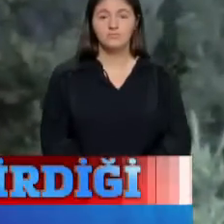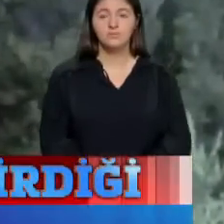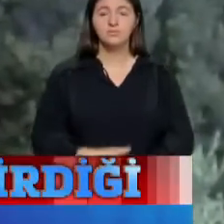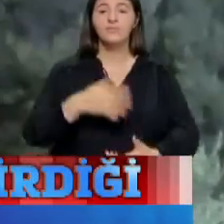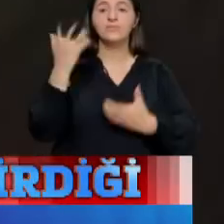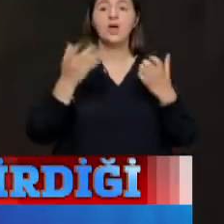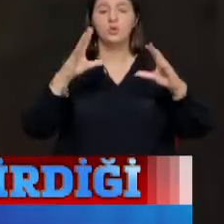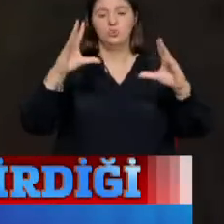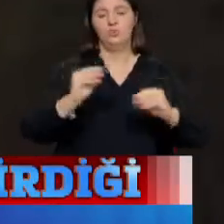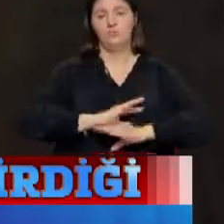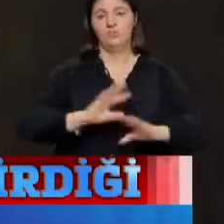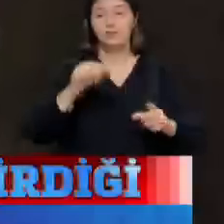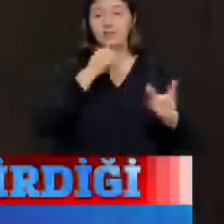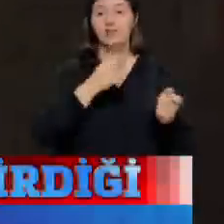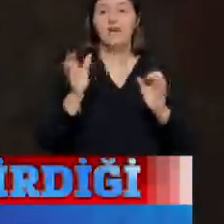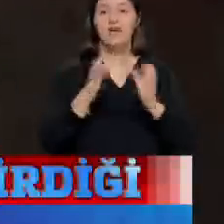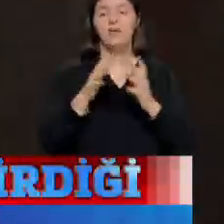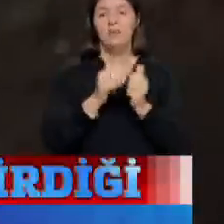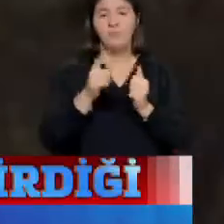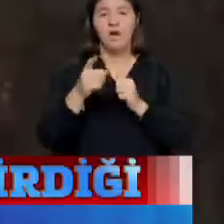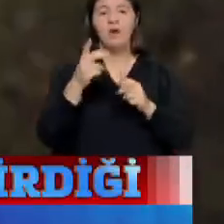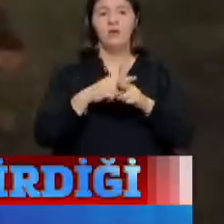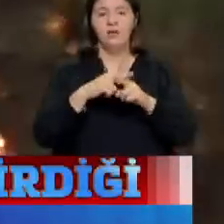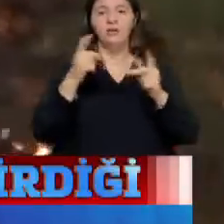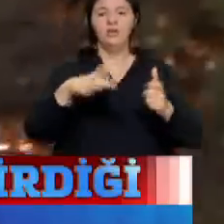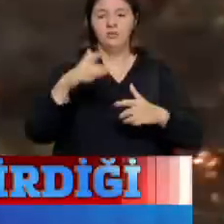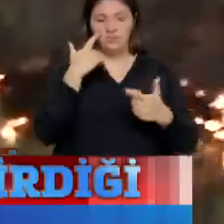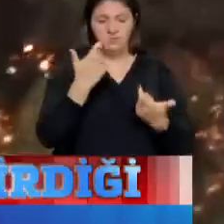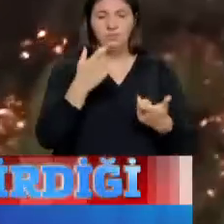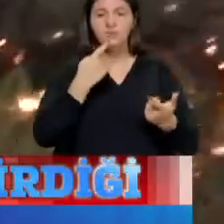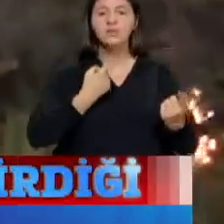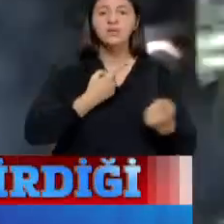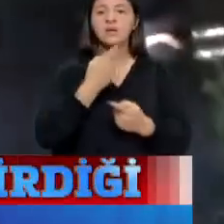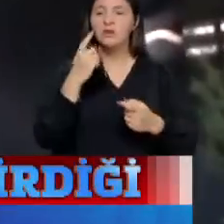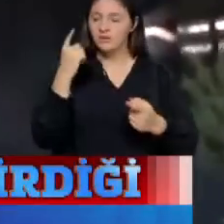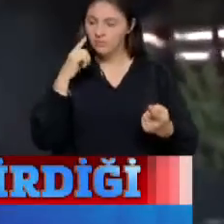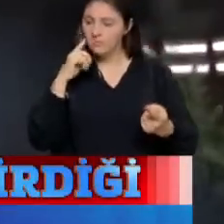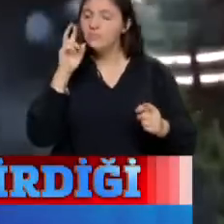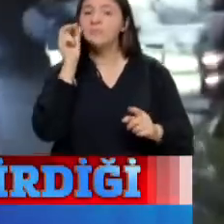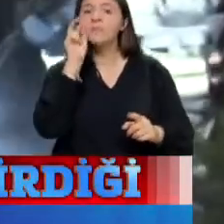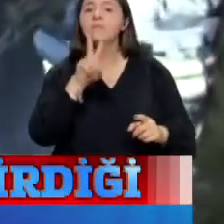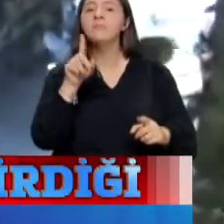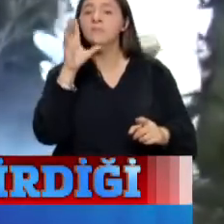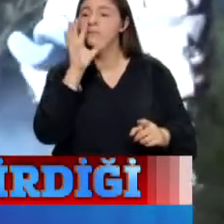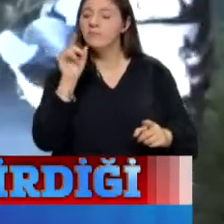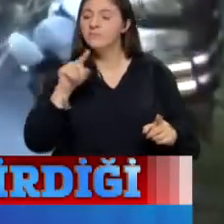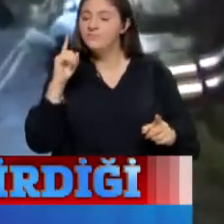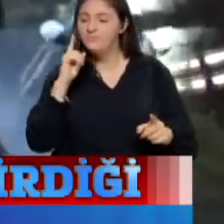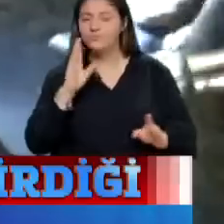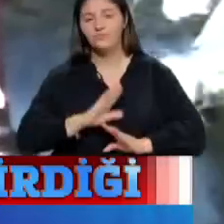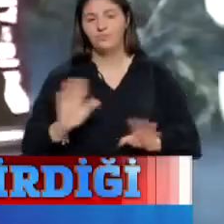yangın söndürüldüğü itfaiye ekipleriyle birlikte polis de bölgedeydi ihbarları değerlendirip görgü tanıklarının ifadelerini